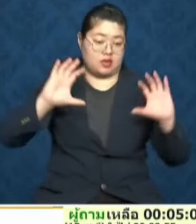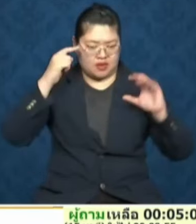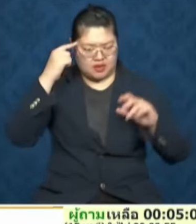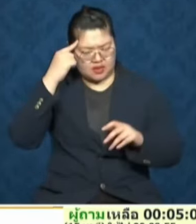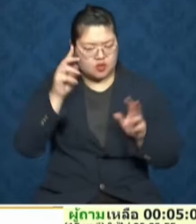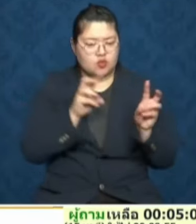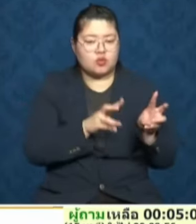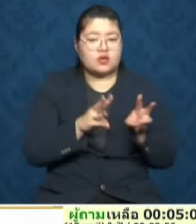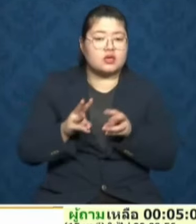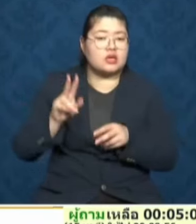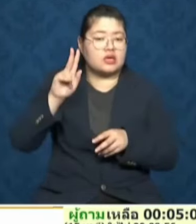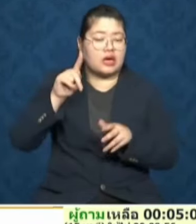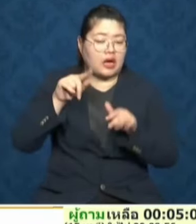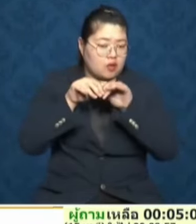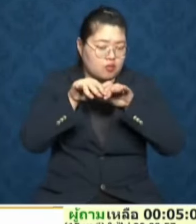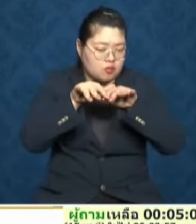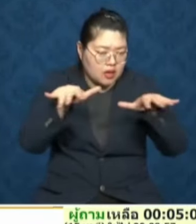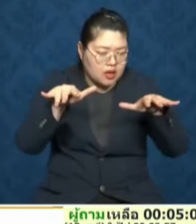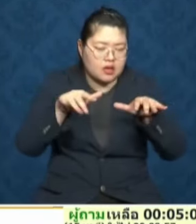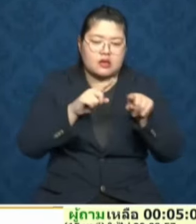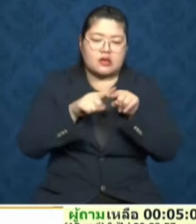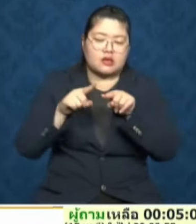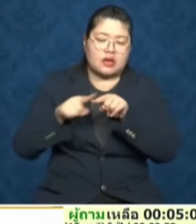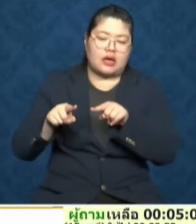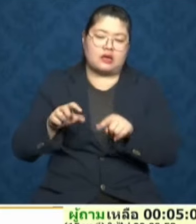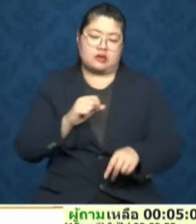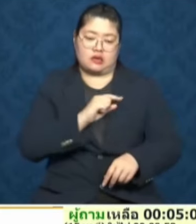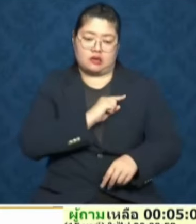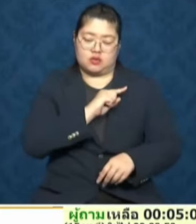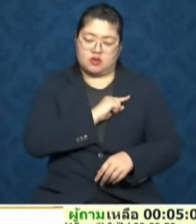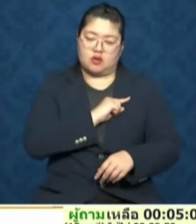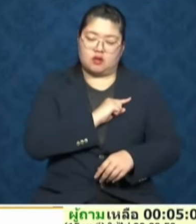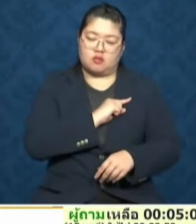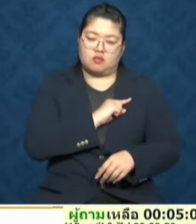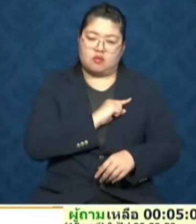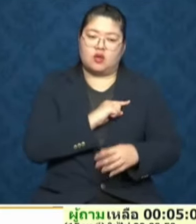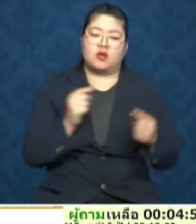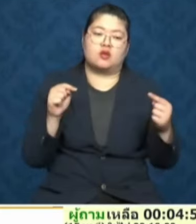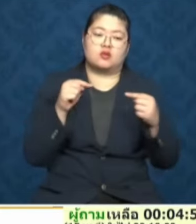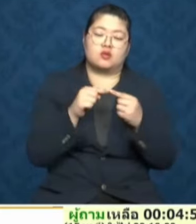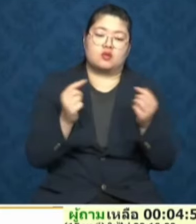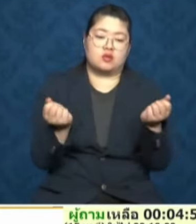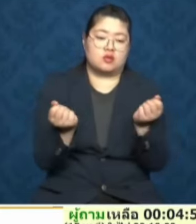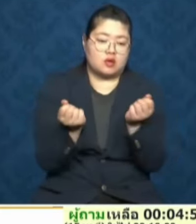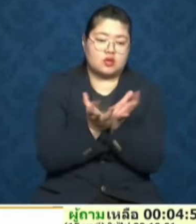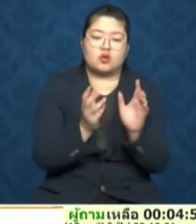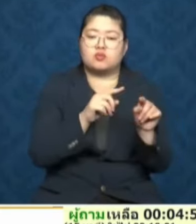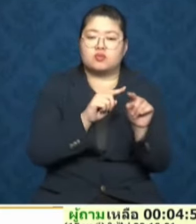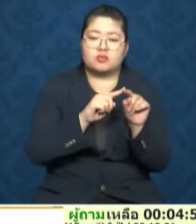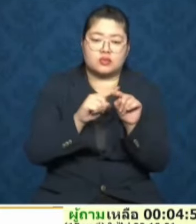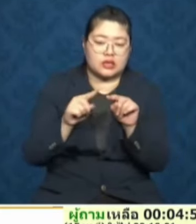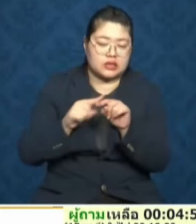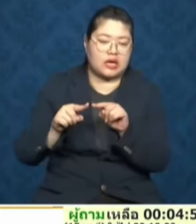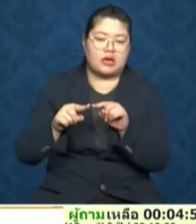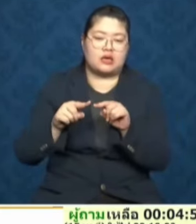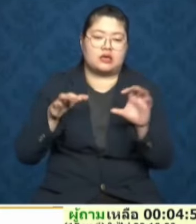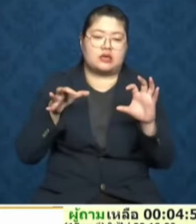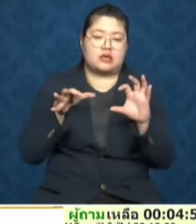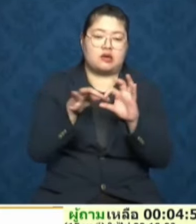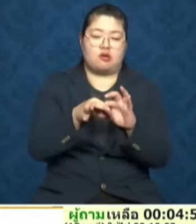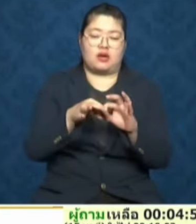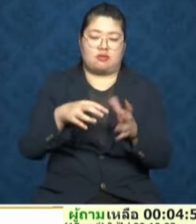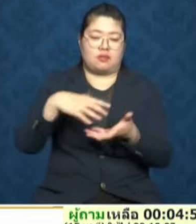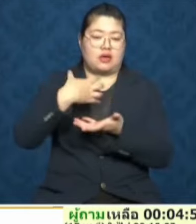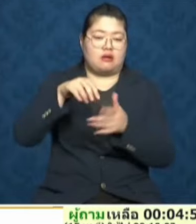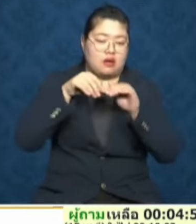สื่อสารการนำเนิ kindergart påการถลงข่าวแล้วกรัผิดมoletต่อความเสยหายที่อาจจะเกิดขึ้น จากการส Gobierno ปิดปลด